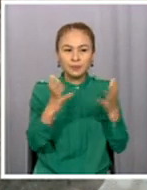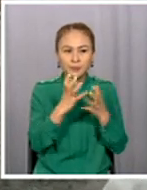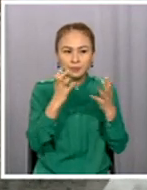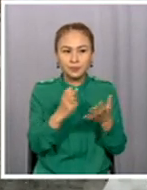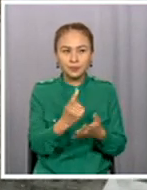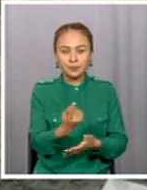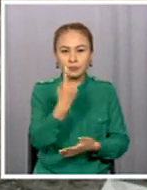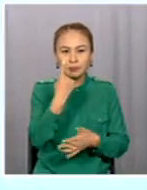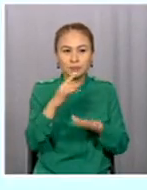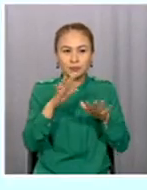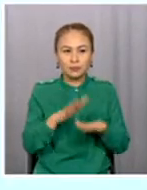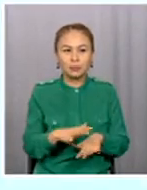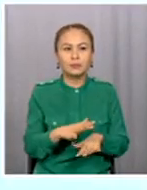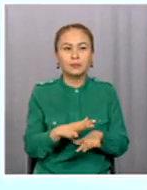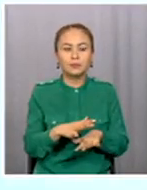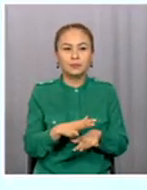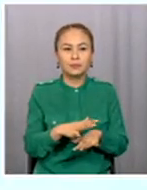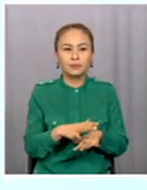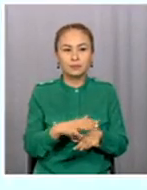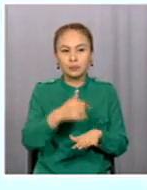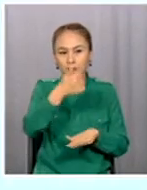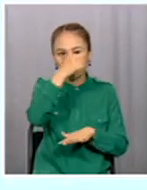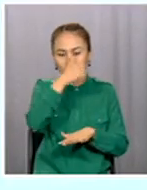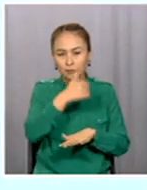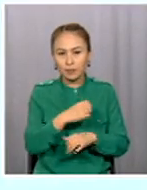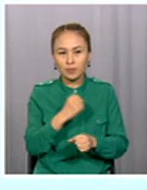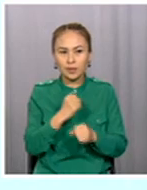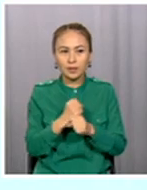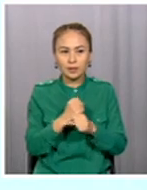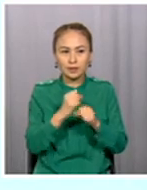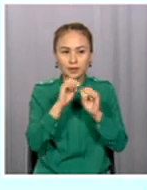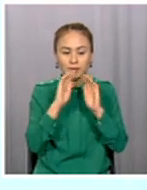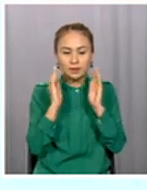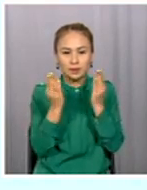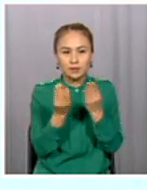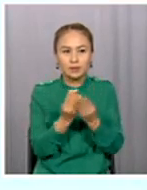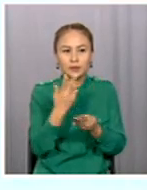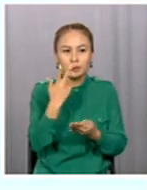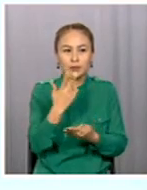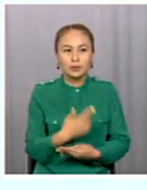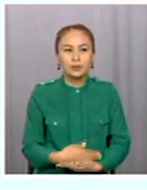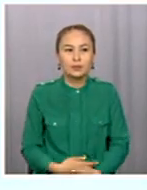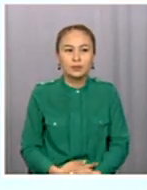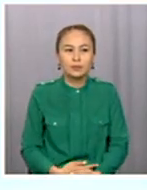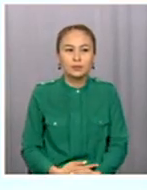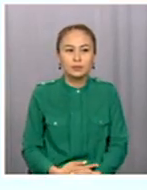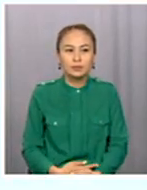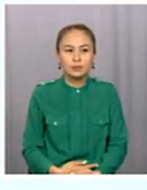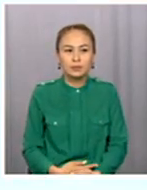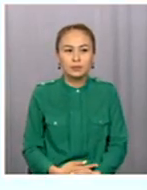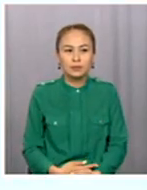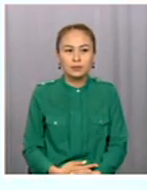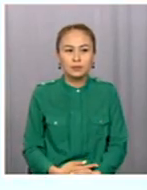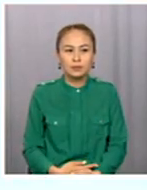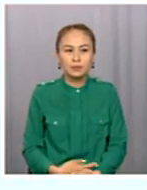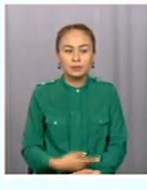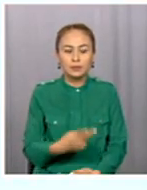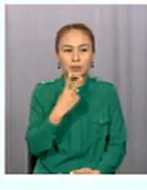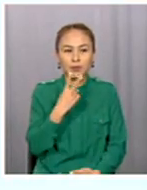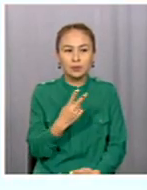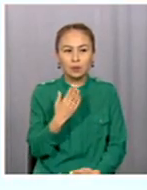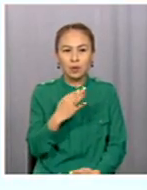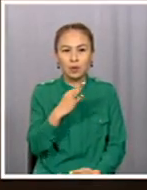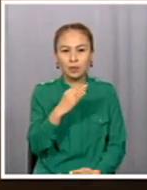жалғыз нәрсе айуанның ой өрнекпен қашалған үш бағанасы. Оның екеуі кесенеде, біреуі